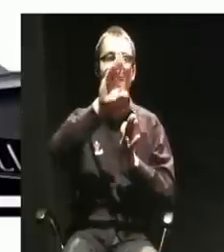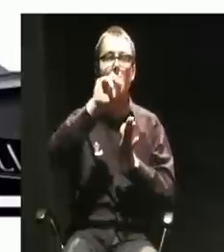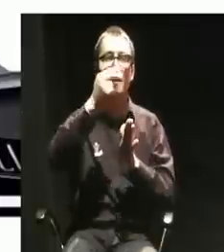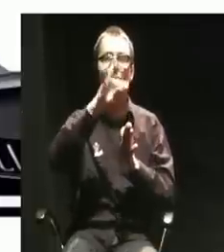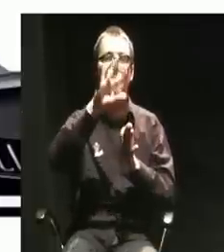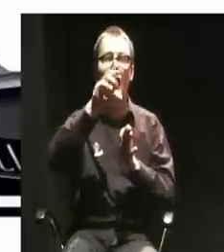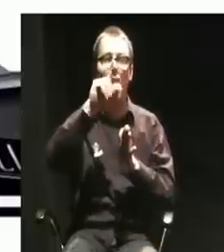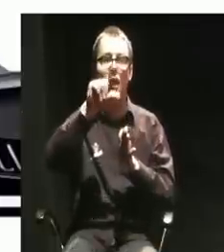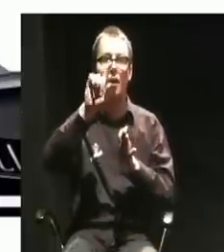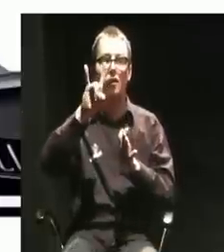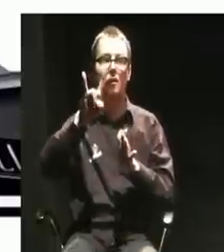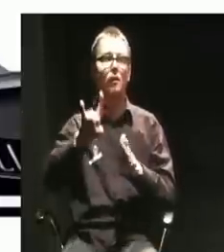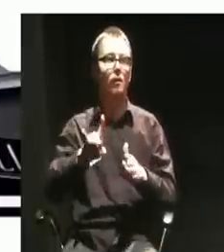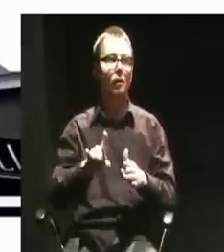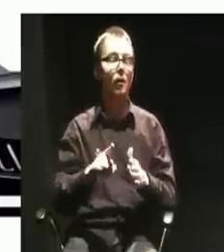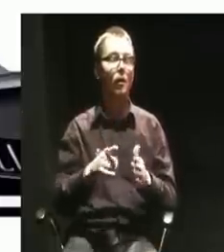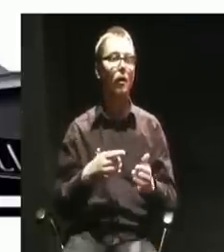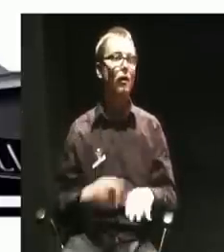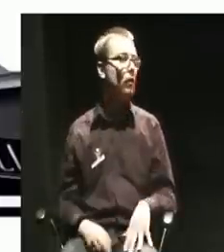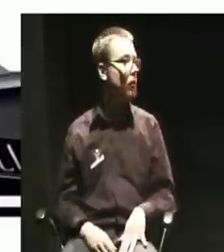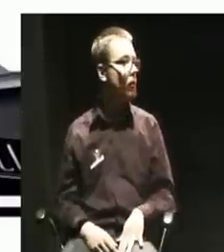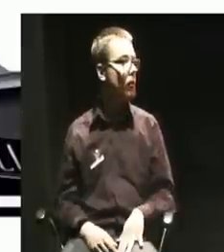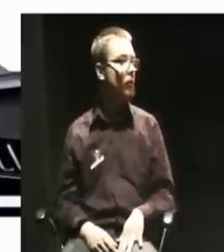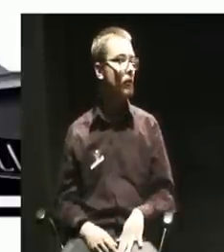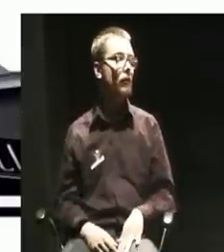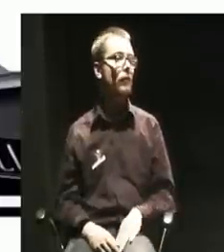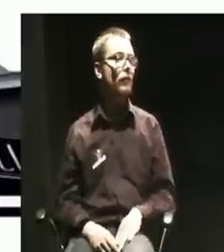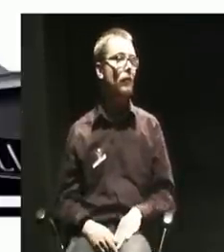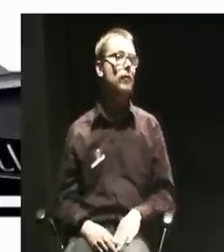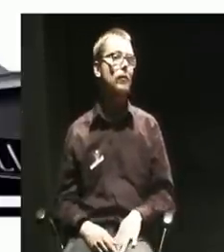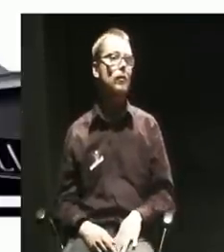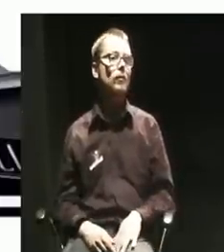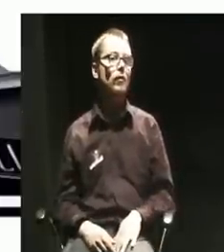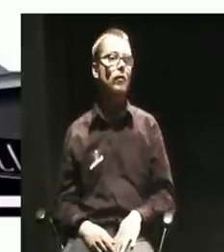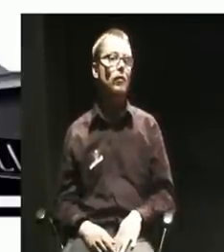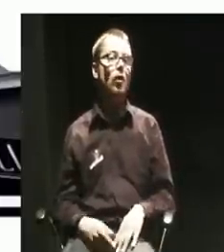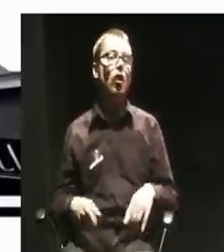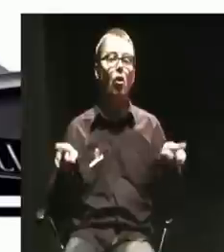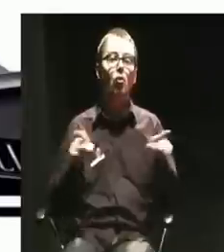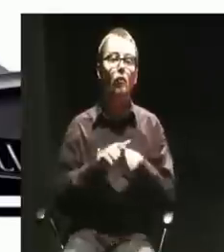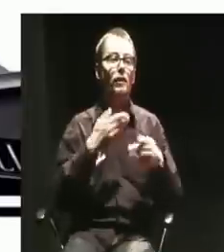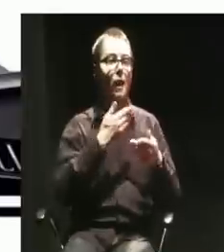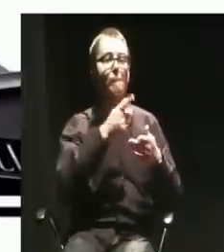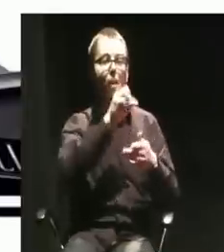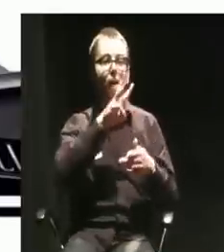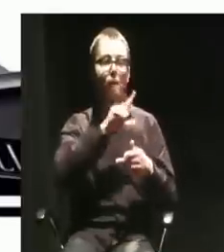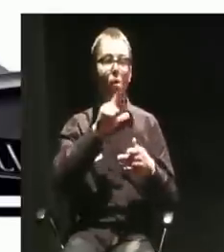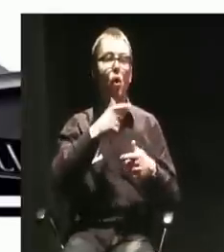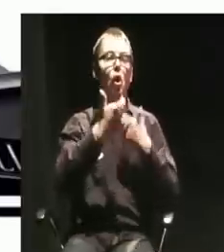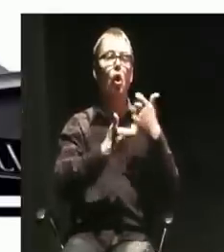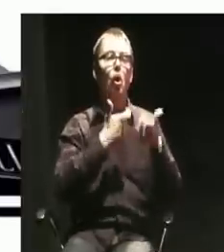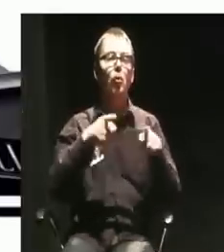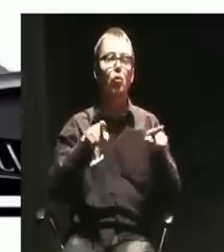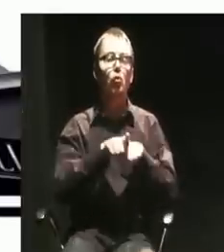wyścig Le Mans 24. Obecnie Paweł również pracuje nad najnowszą obudową do drukarki